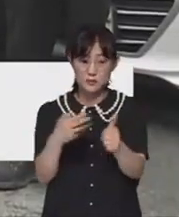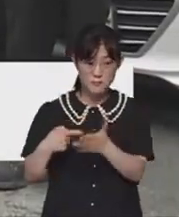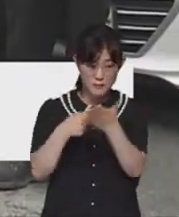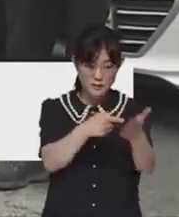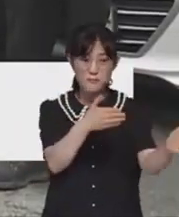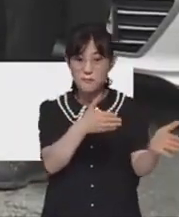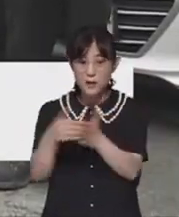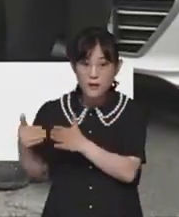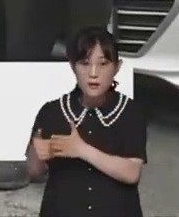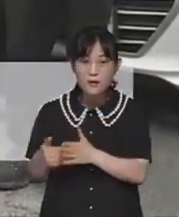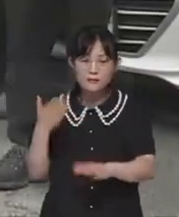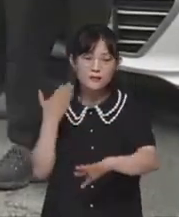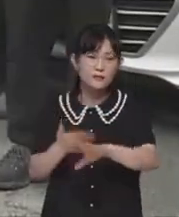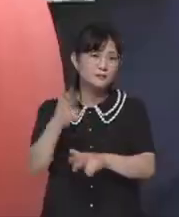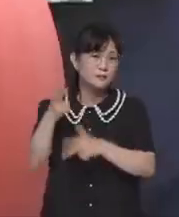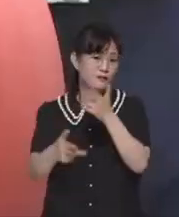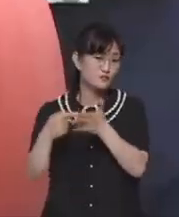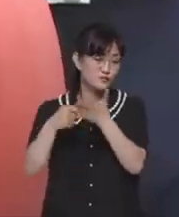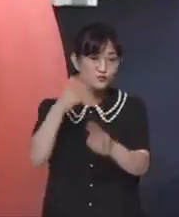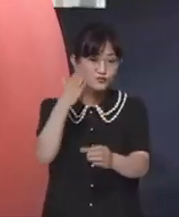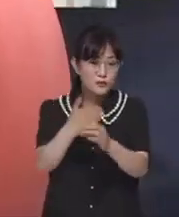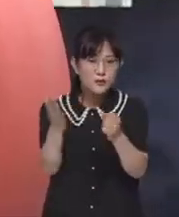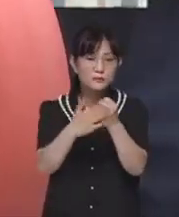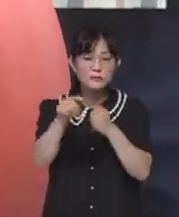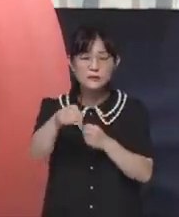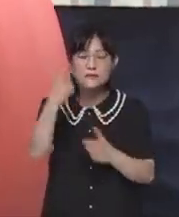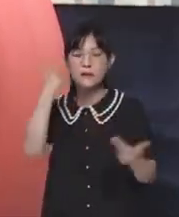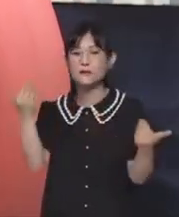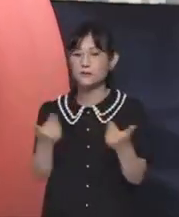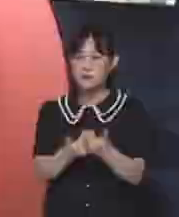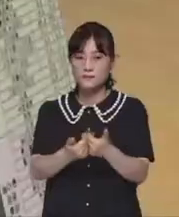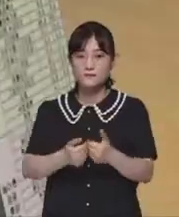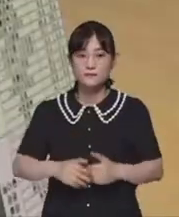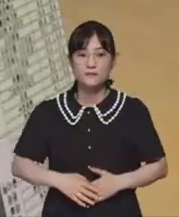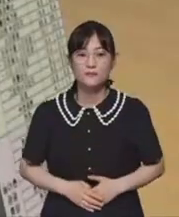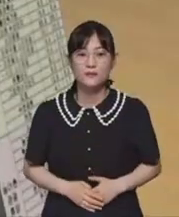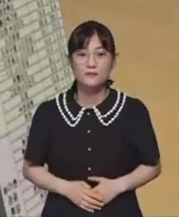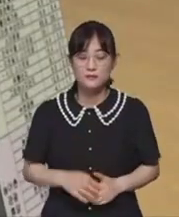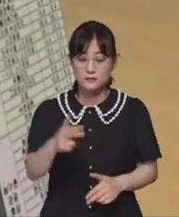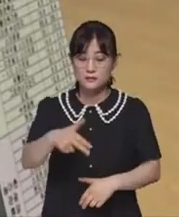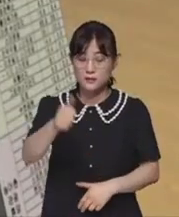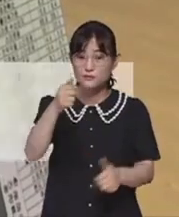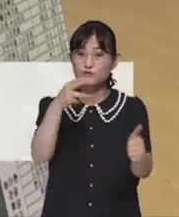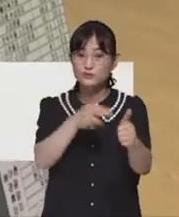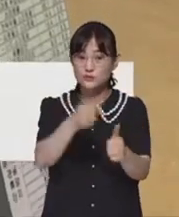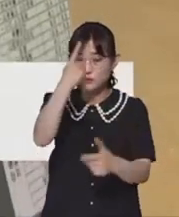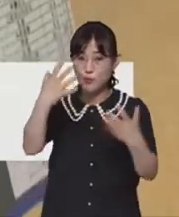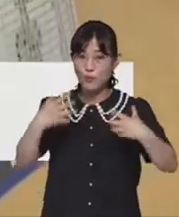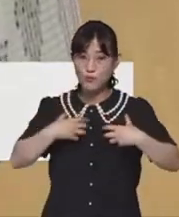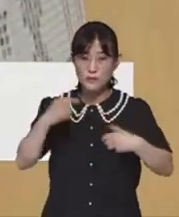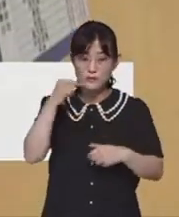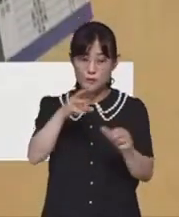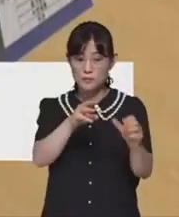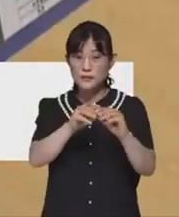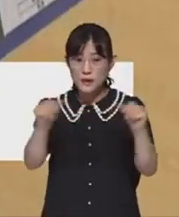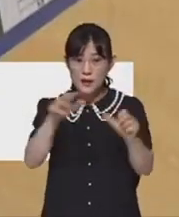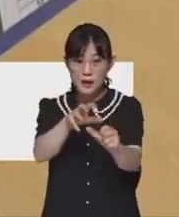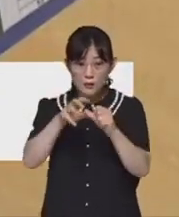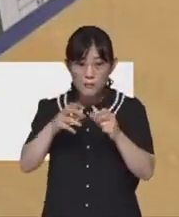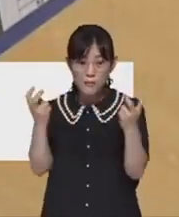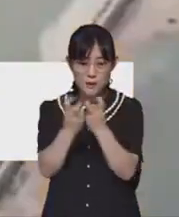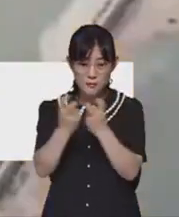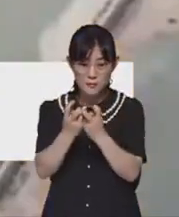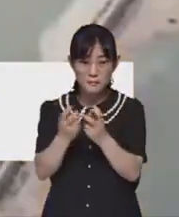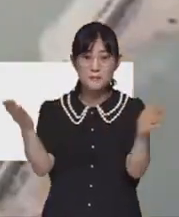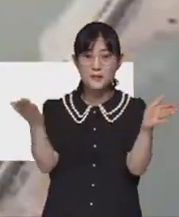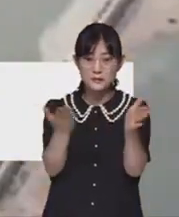채 다른 사업이 추진되자 반발하고 있는 겁니다. 장흥군은 정부의 간척지 활용 방향에 맞춰